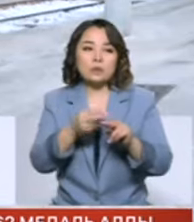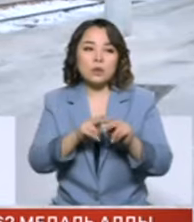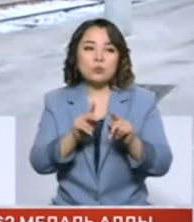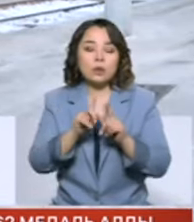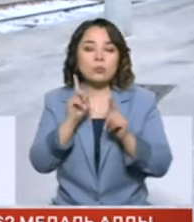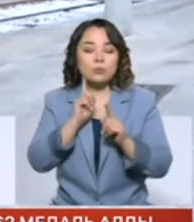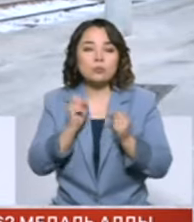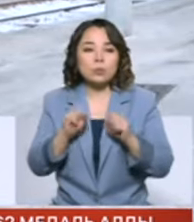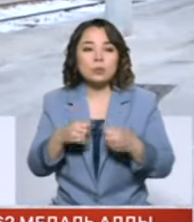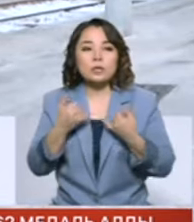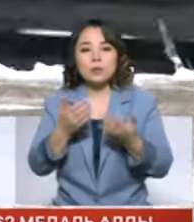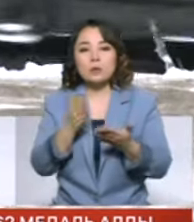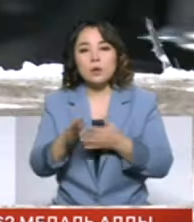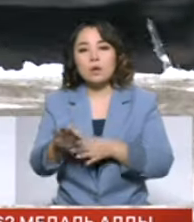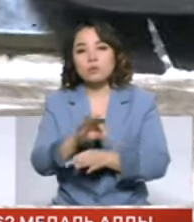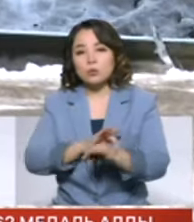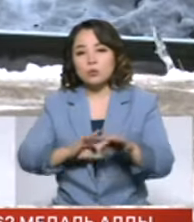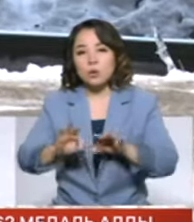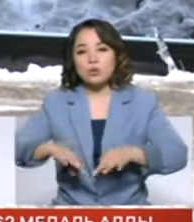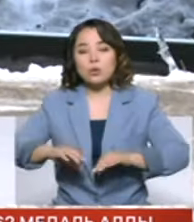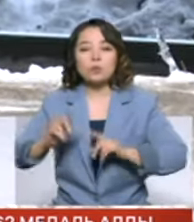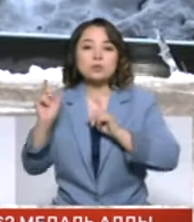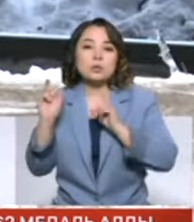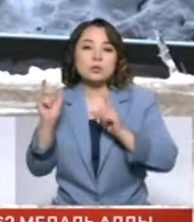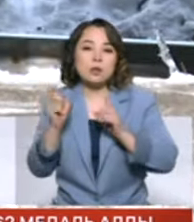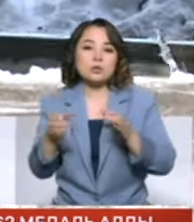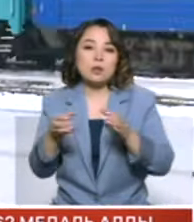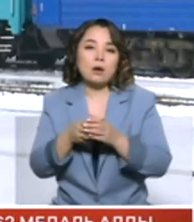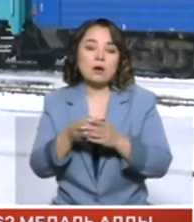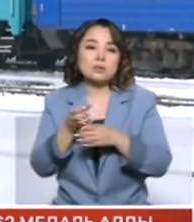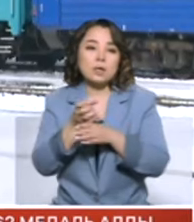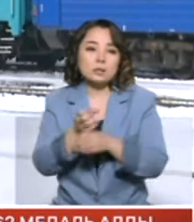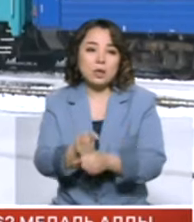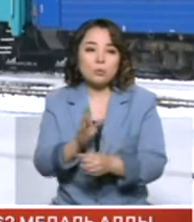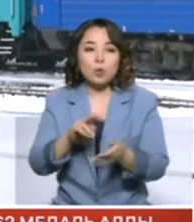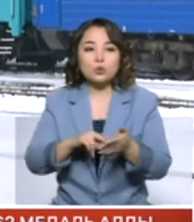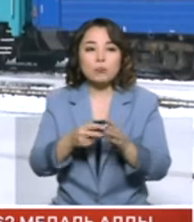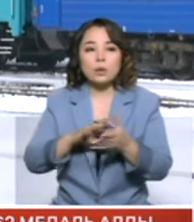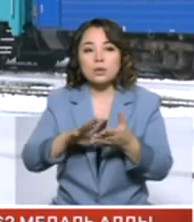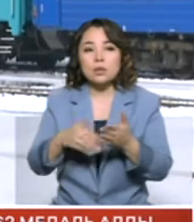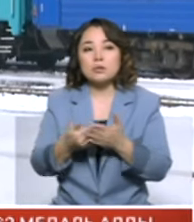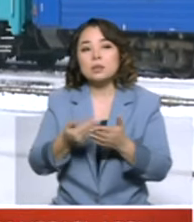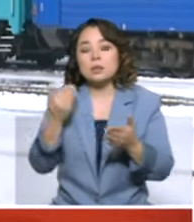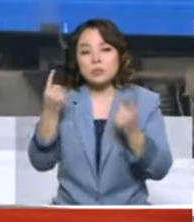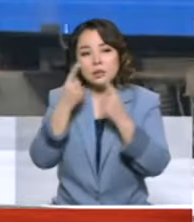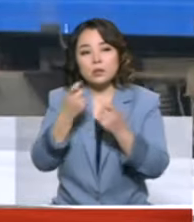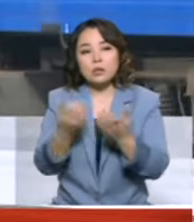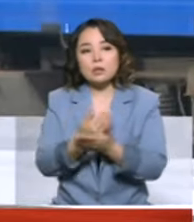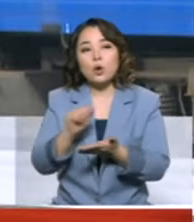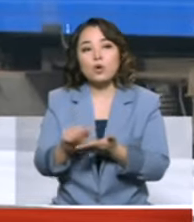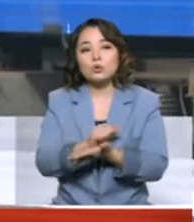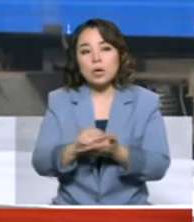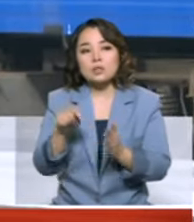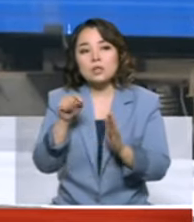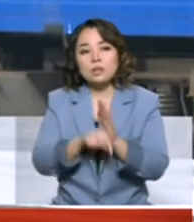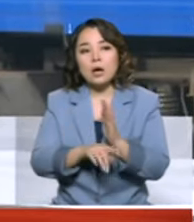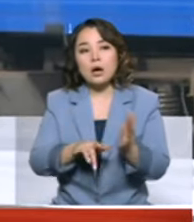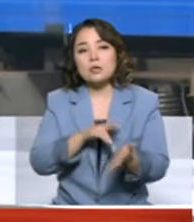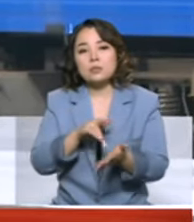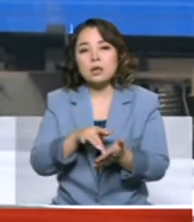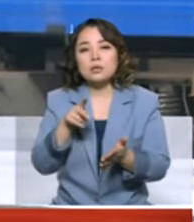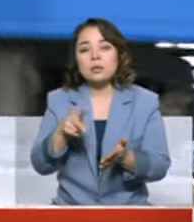Осылайша қаланың жол инфрақұрылымындағы көлік жүктемесі азаяды. Жоба бұған дейін жарияланған бірқатар құжатта, соның ішінде